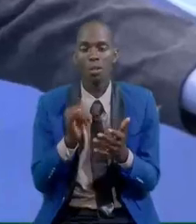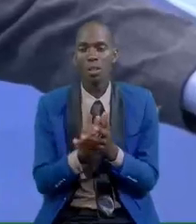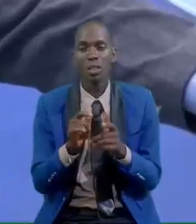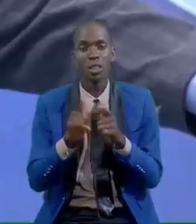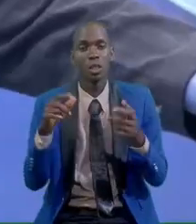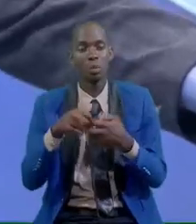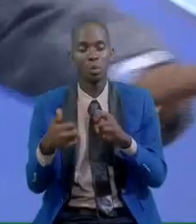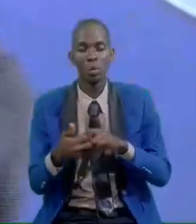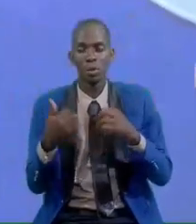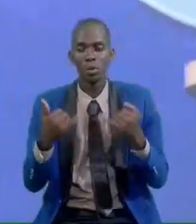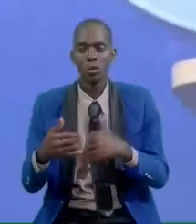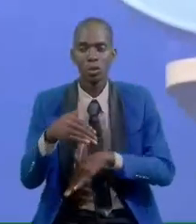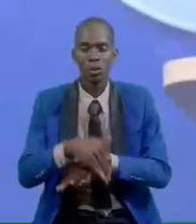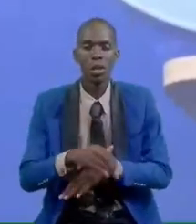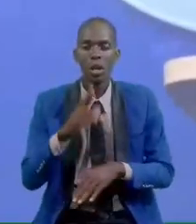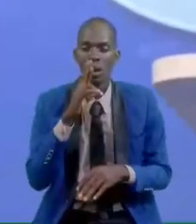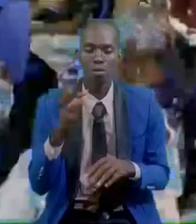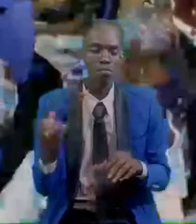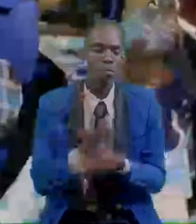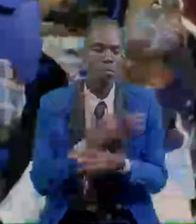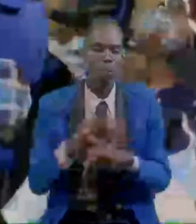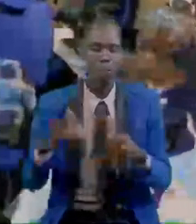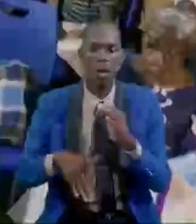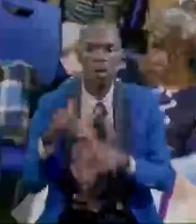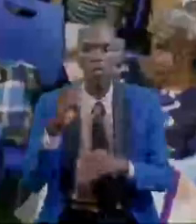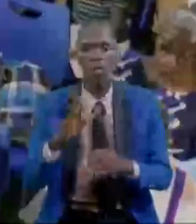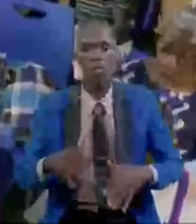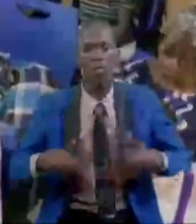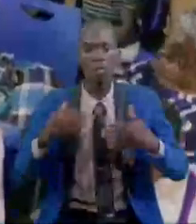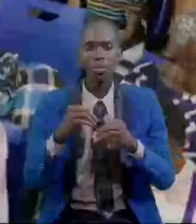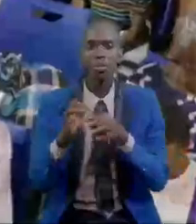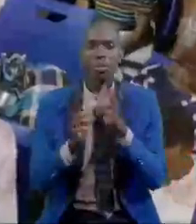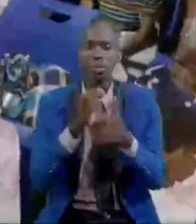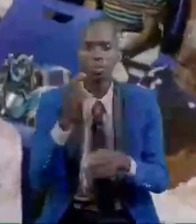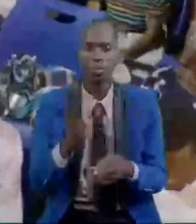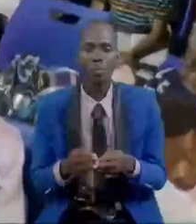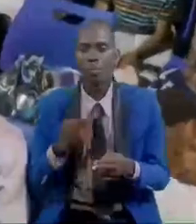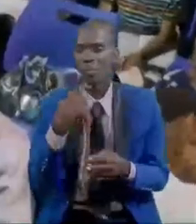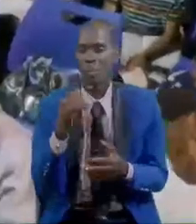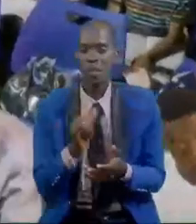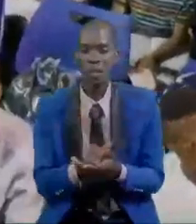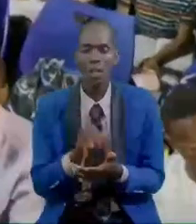problèmes ce soir sont balayés de ta vie au nom de Jésus. On dit,